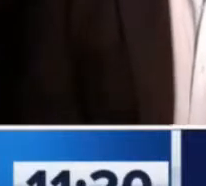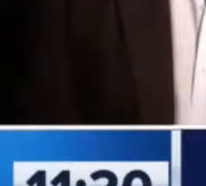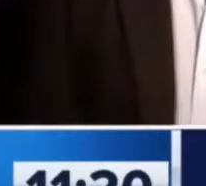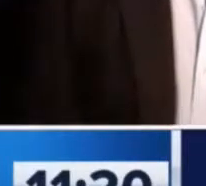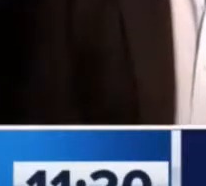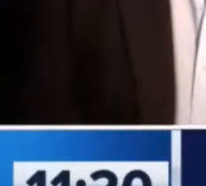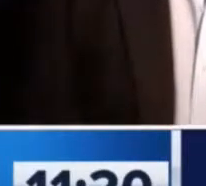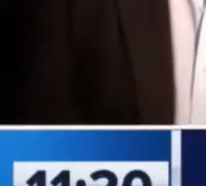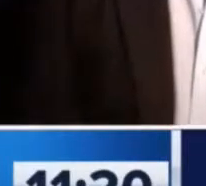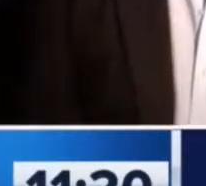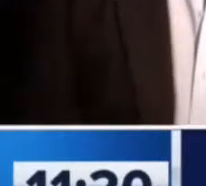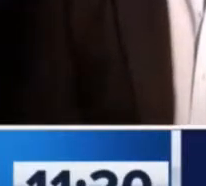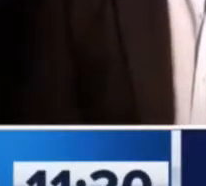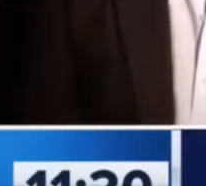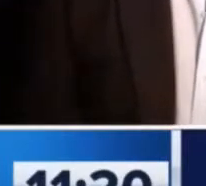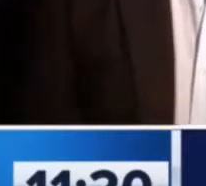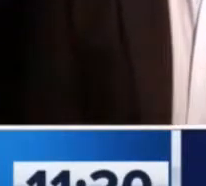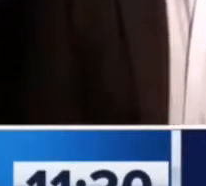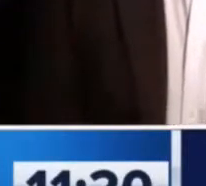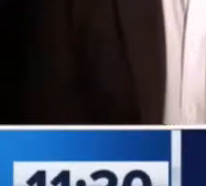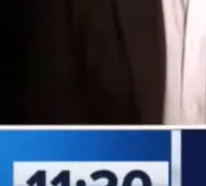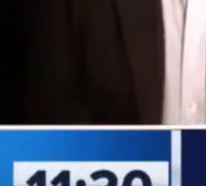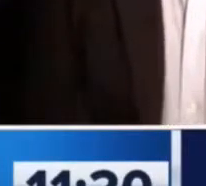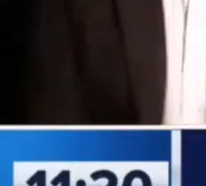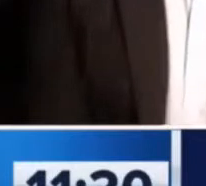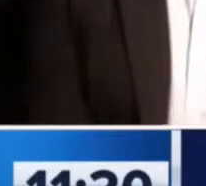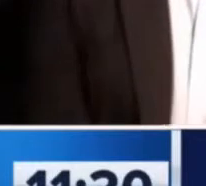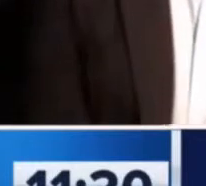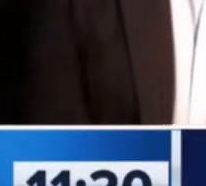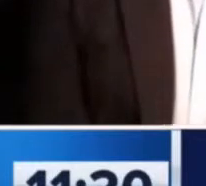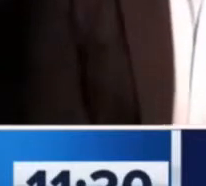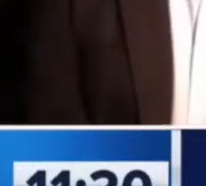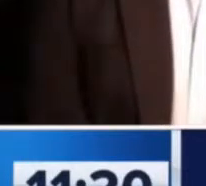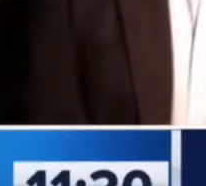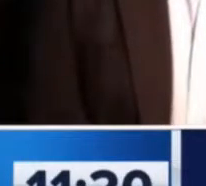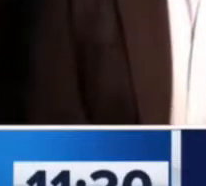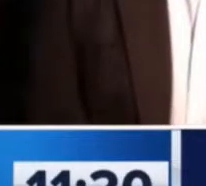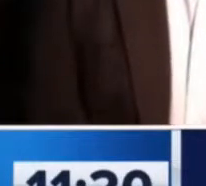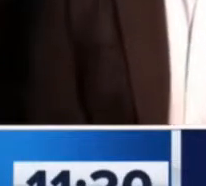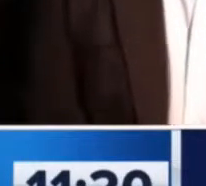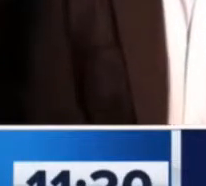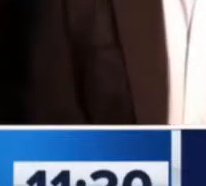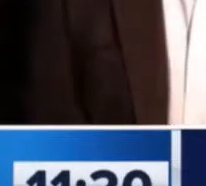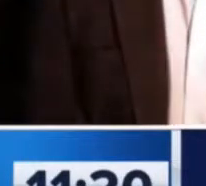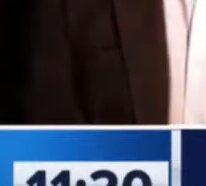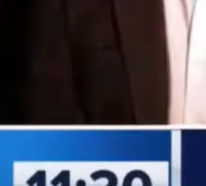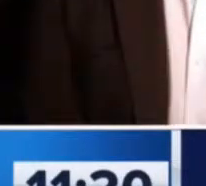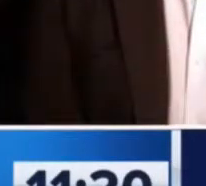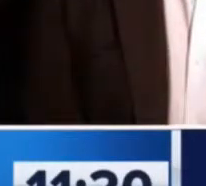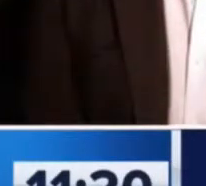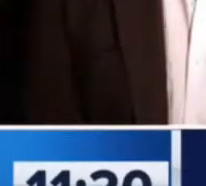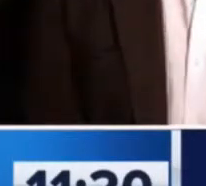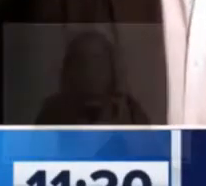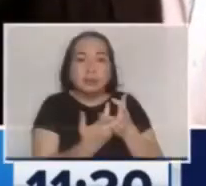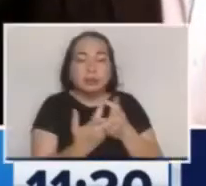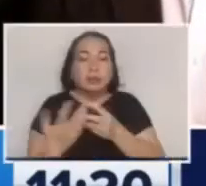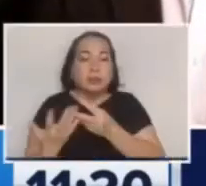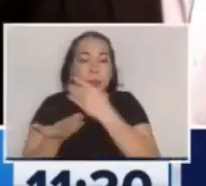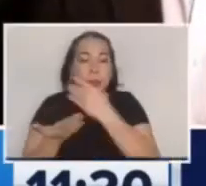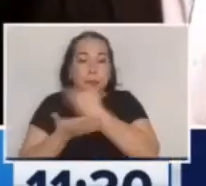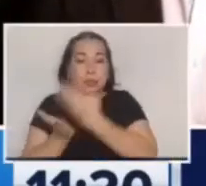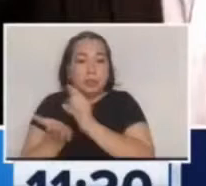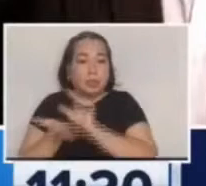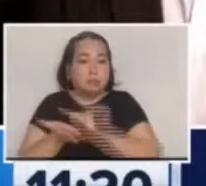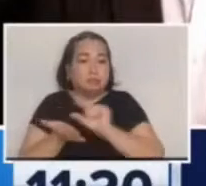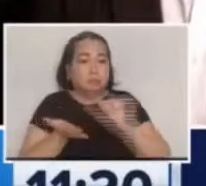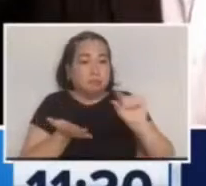of course, maaari silang ma-expose sa cyberbullying at pornography. Ano po ba ang gagawing hakbang ng DepEd para